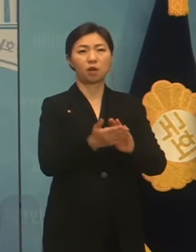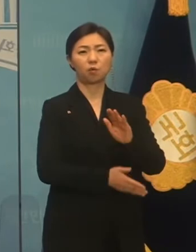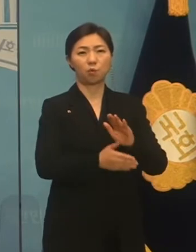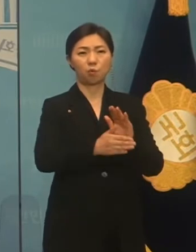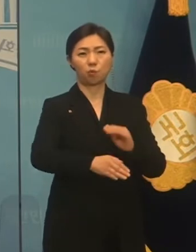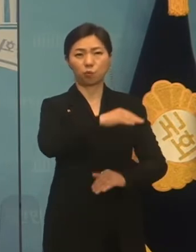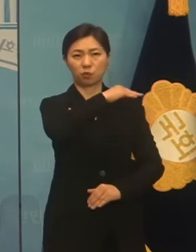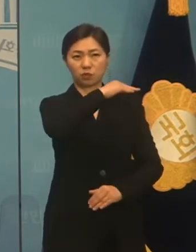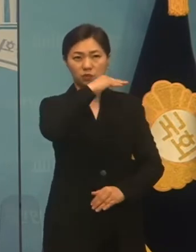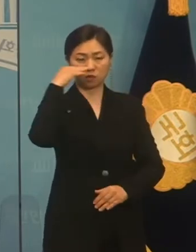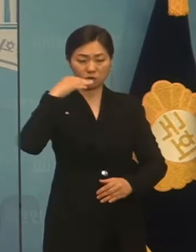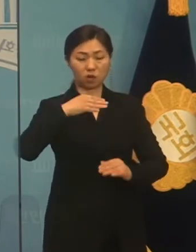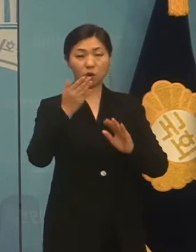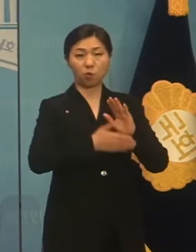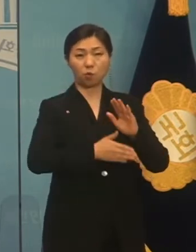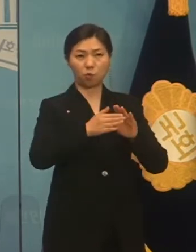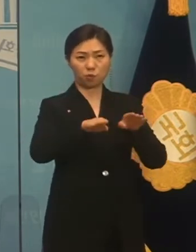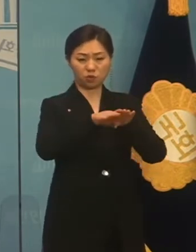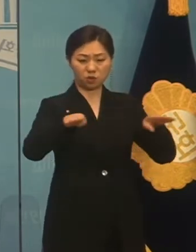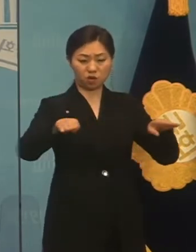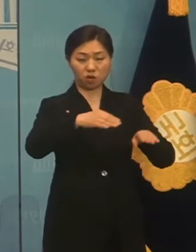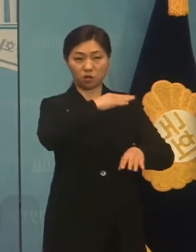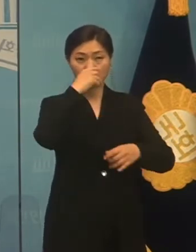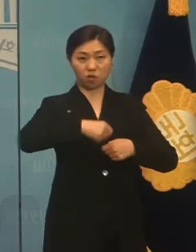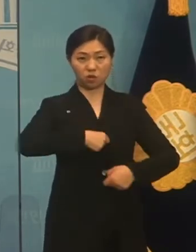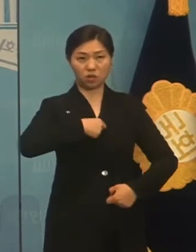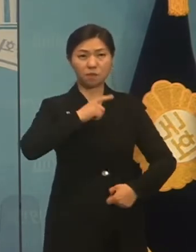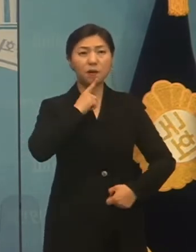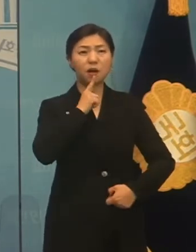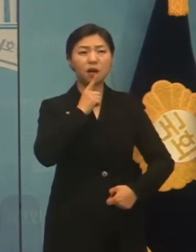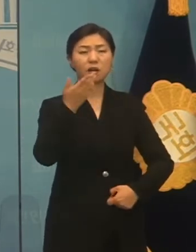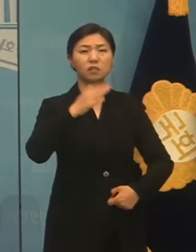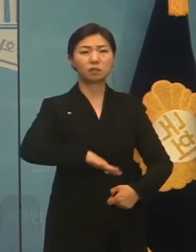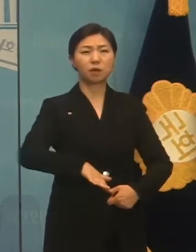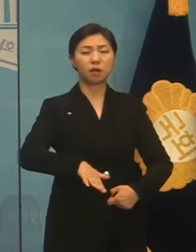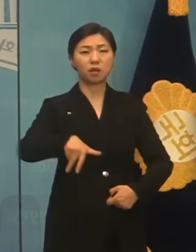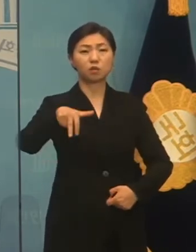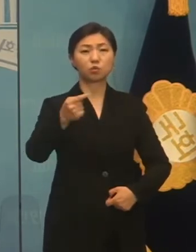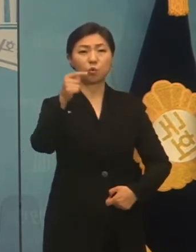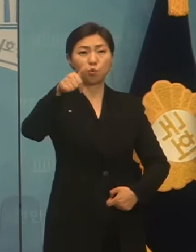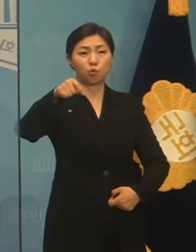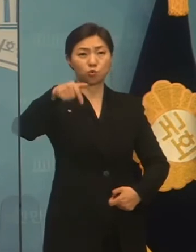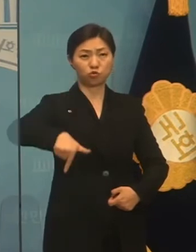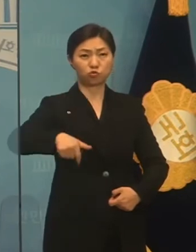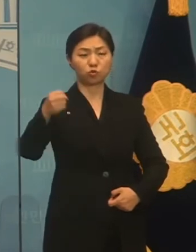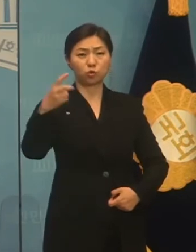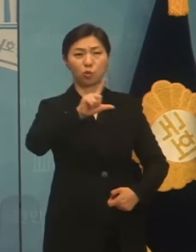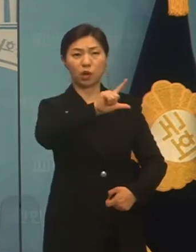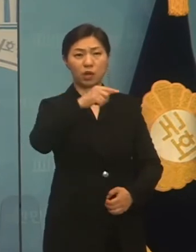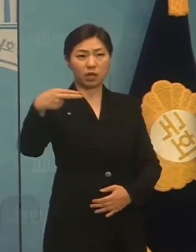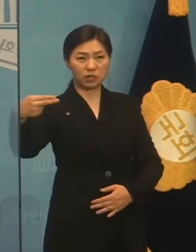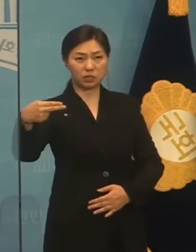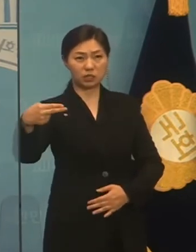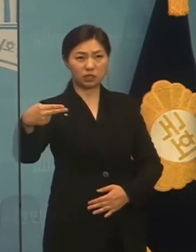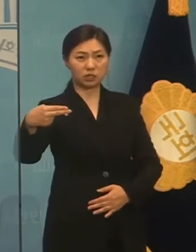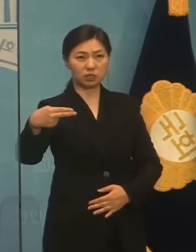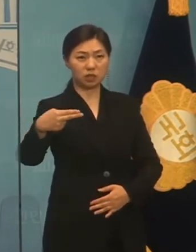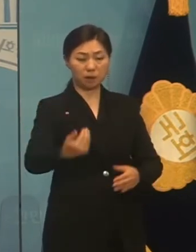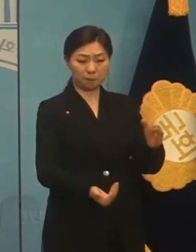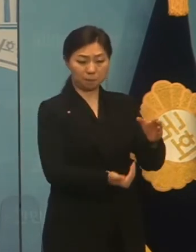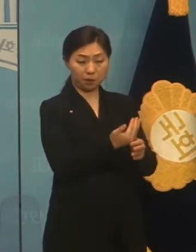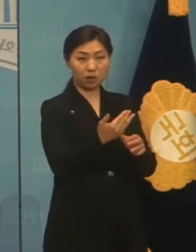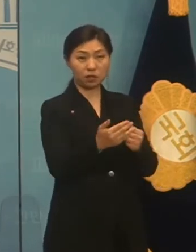공정과 정의를 외치더니 조국 사태, LH 사태로 특혜와 반칙에